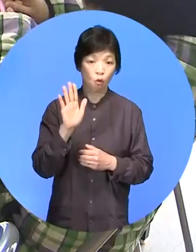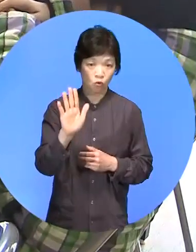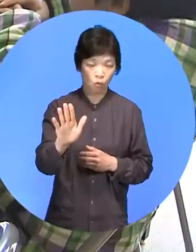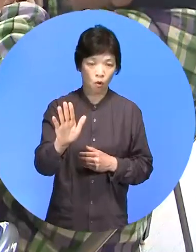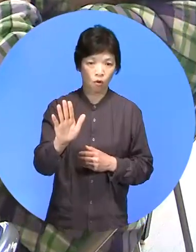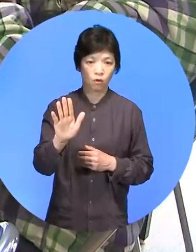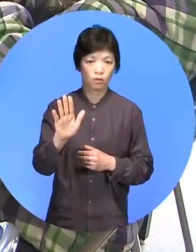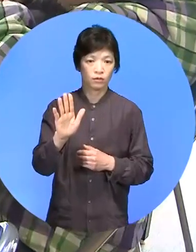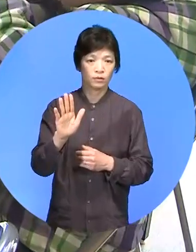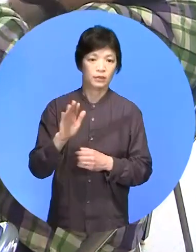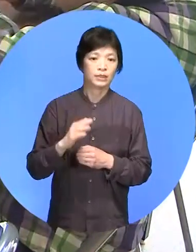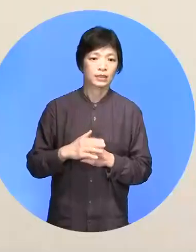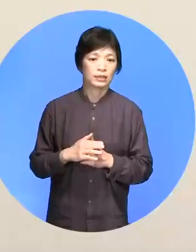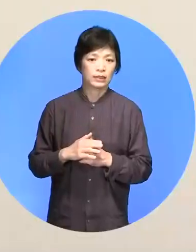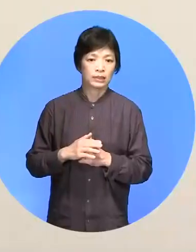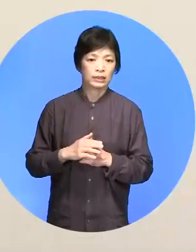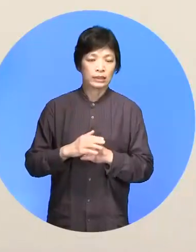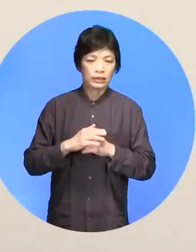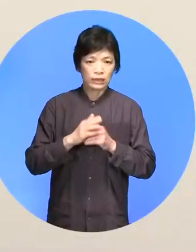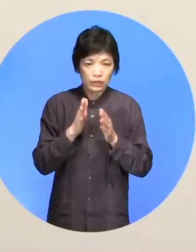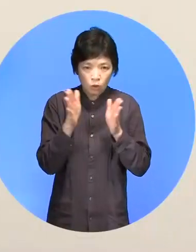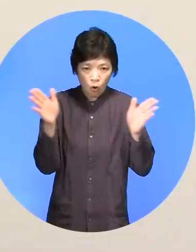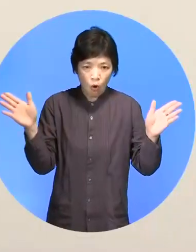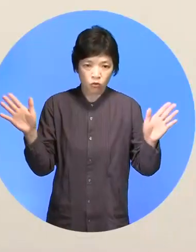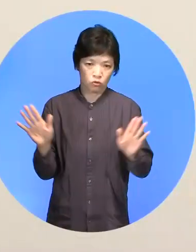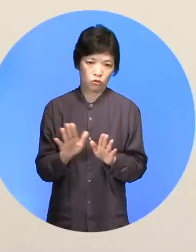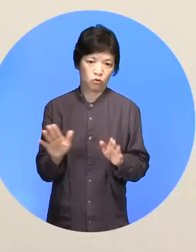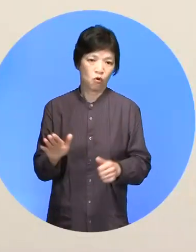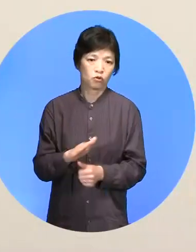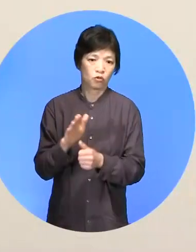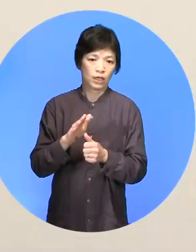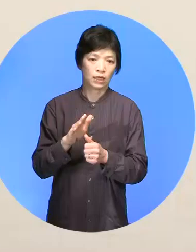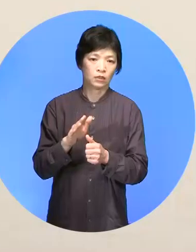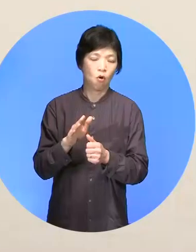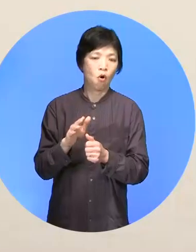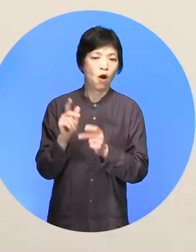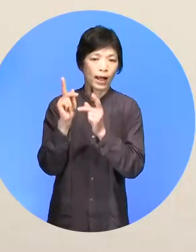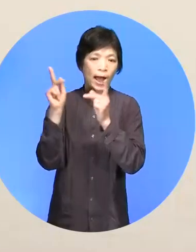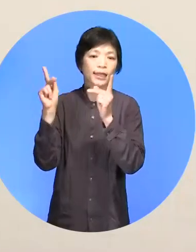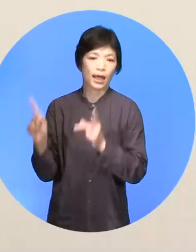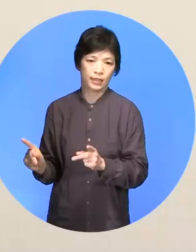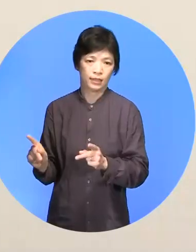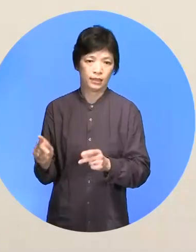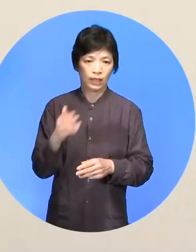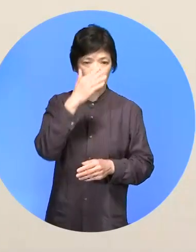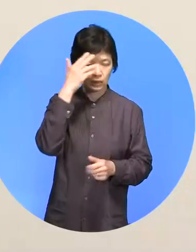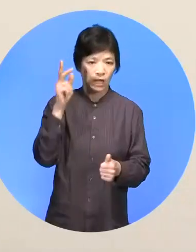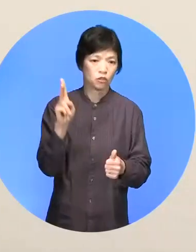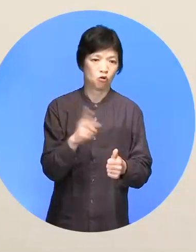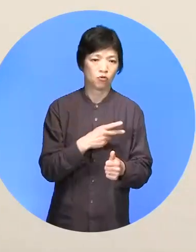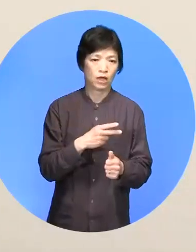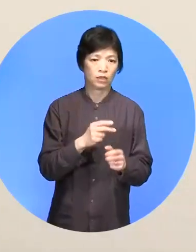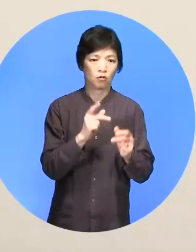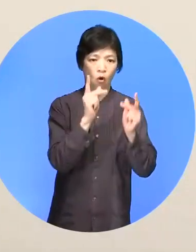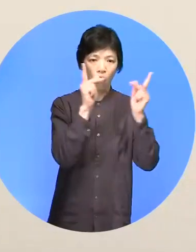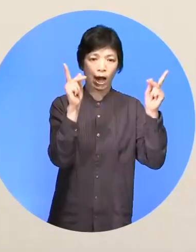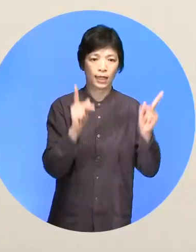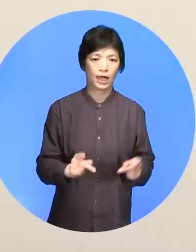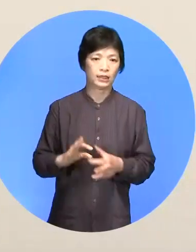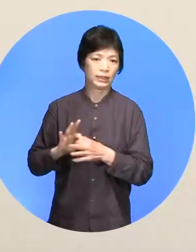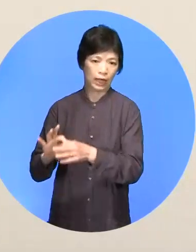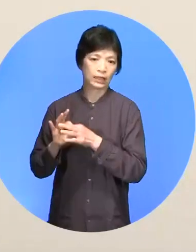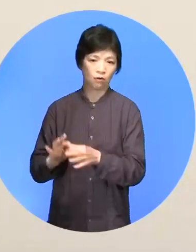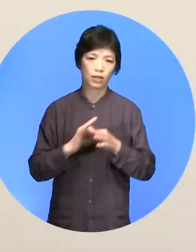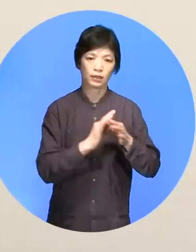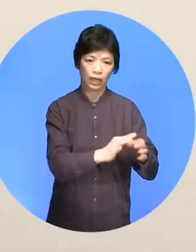広くですねいろんな子育ての課題であったりとか青少年の課題にかかっていきたいと思います。そしてのびの